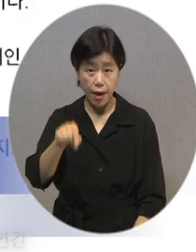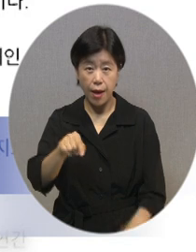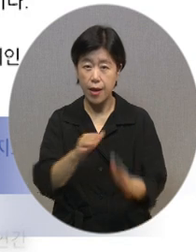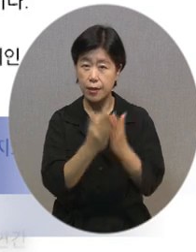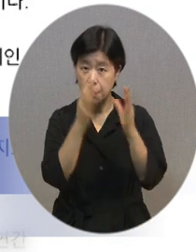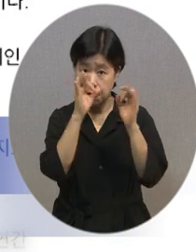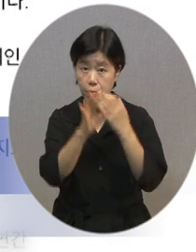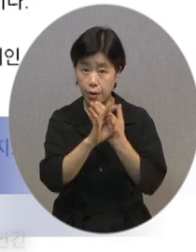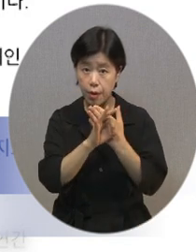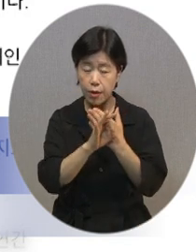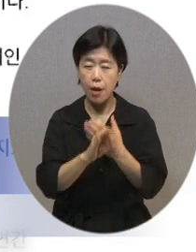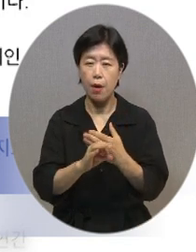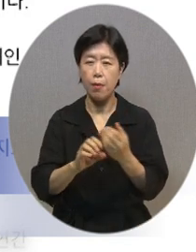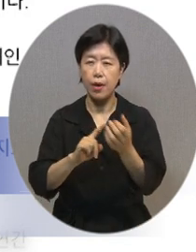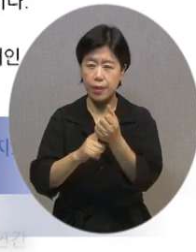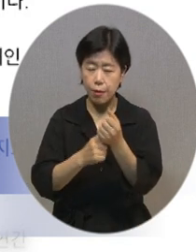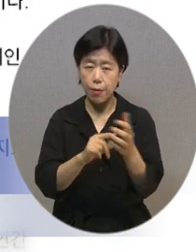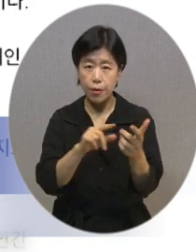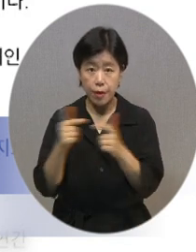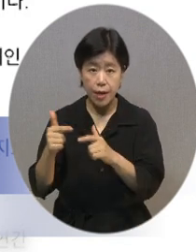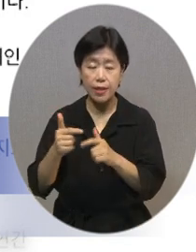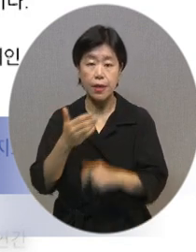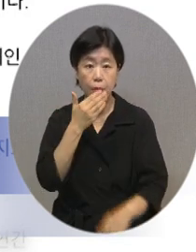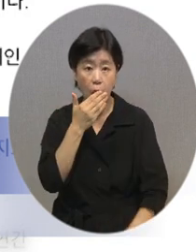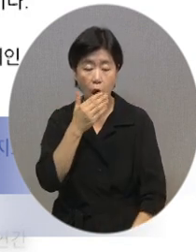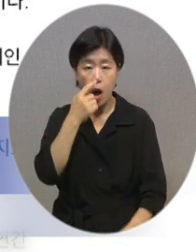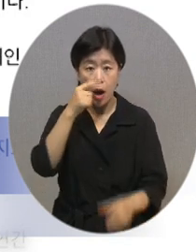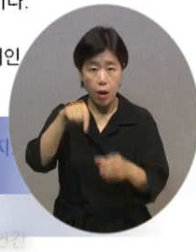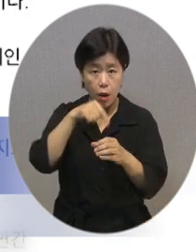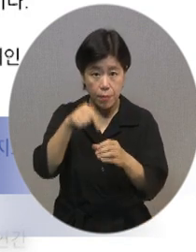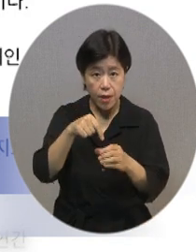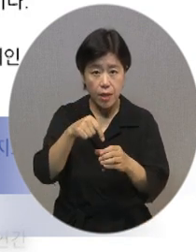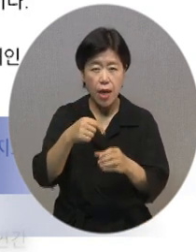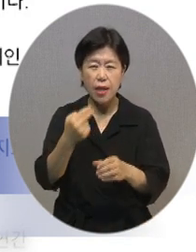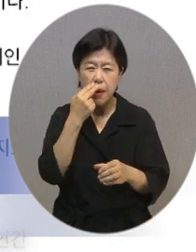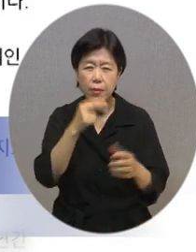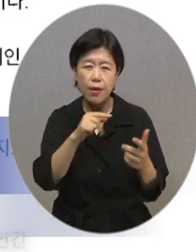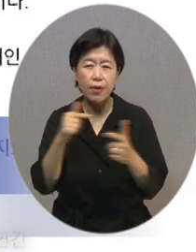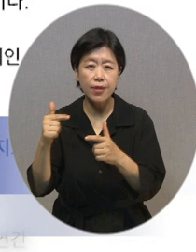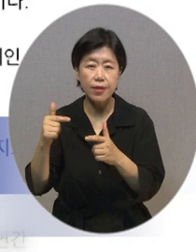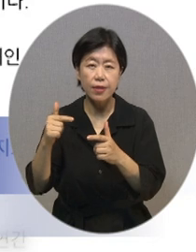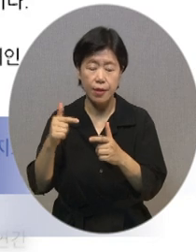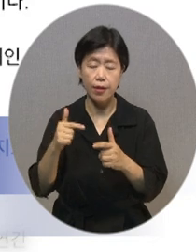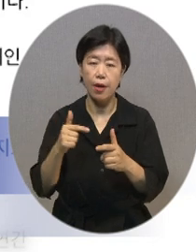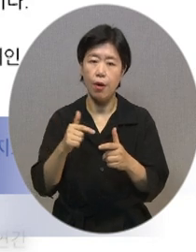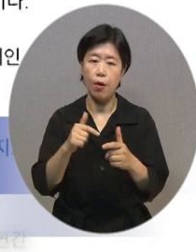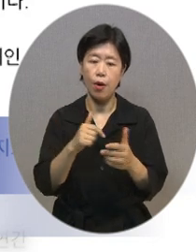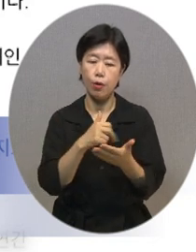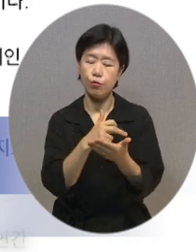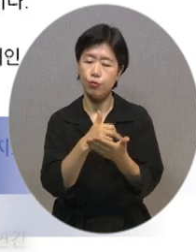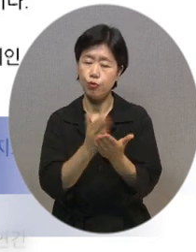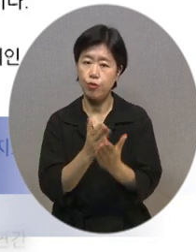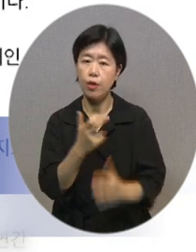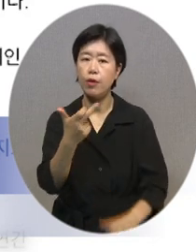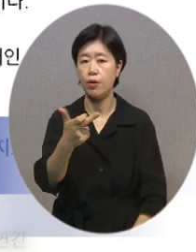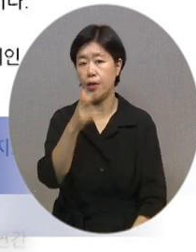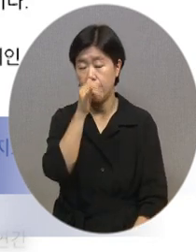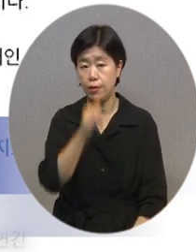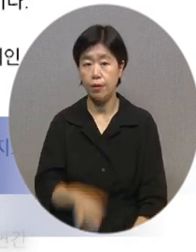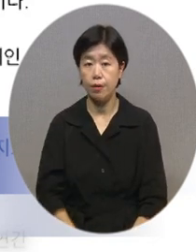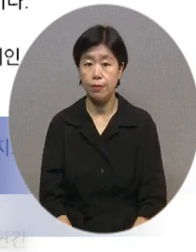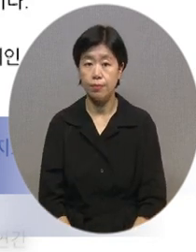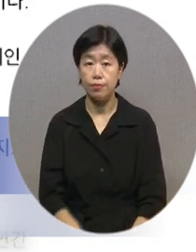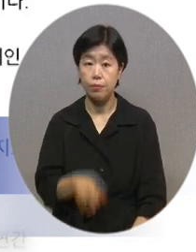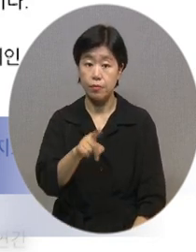버섯 등 식품류 커피 방향제 세제 등 17개의 품목으로 구성됐습니다 개발원은